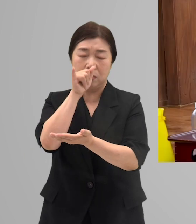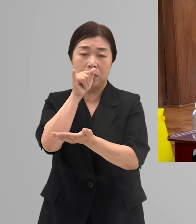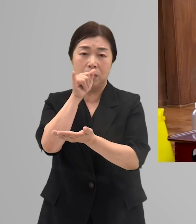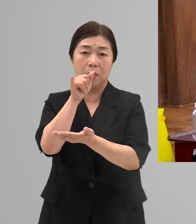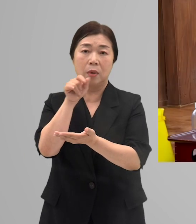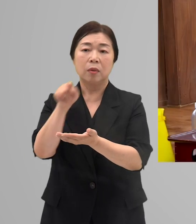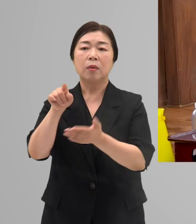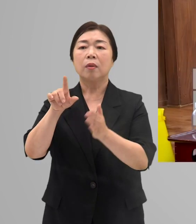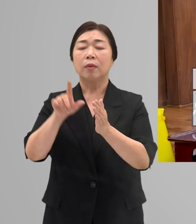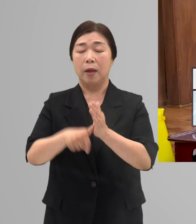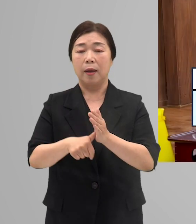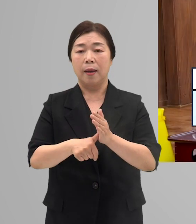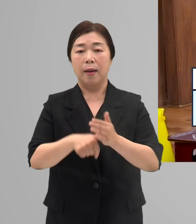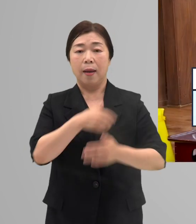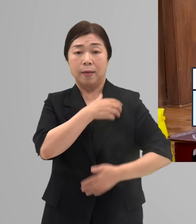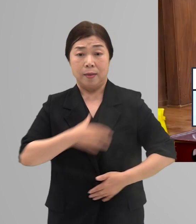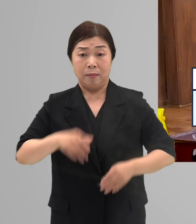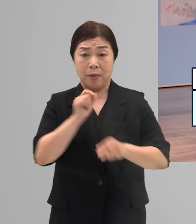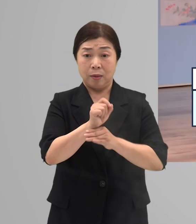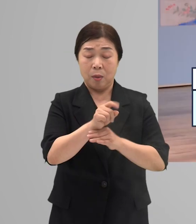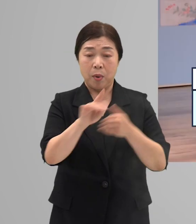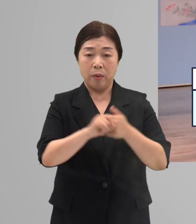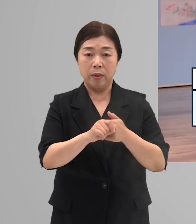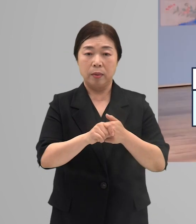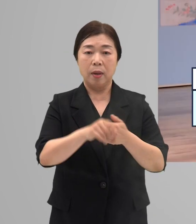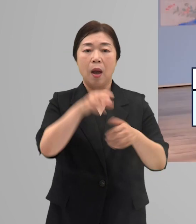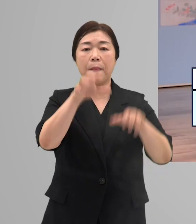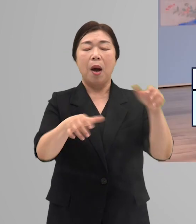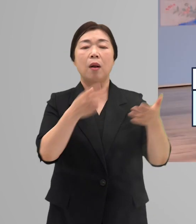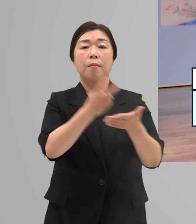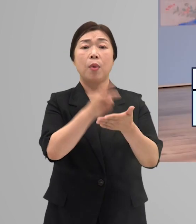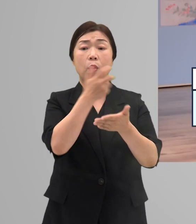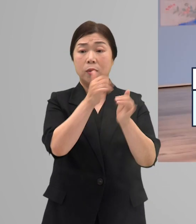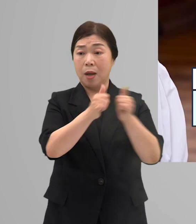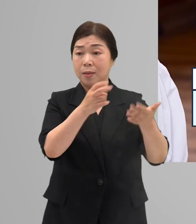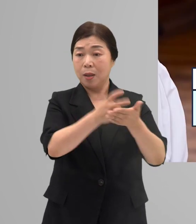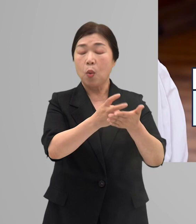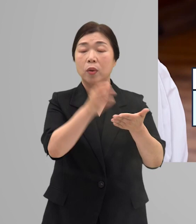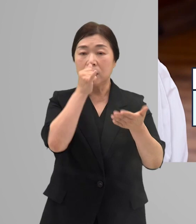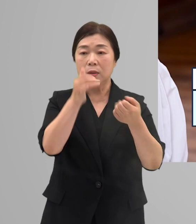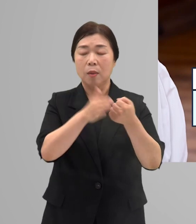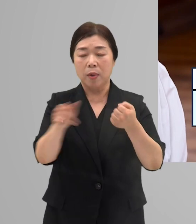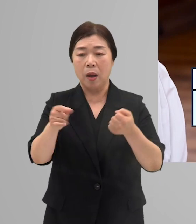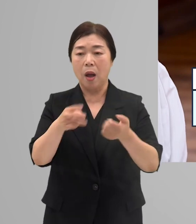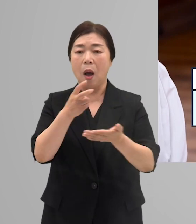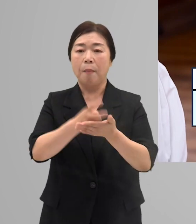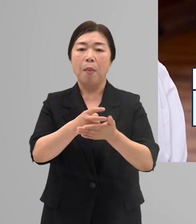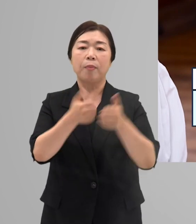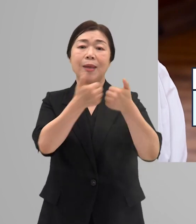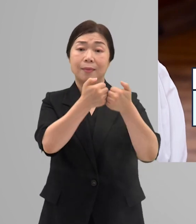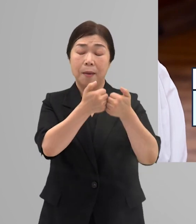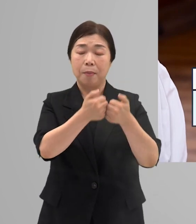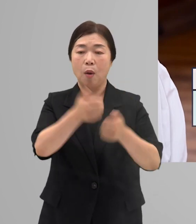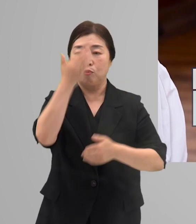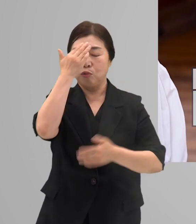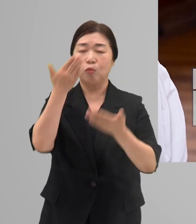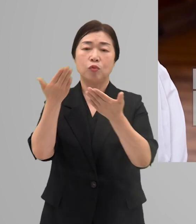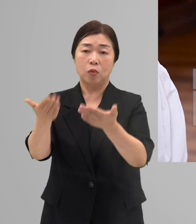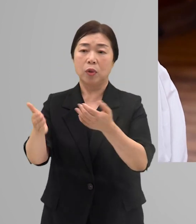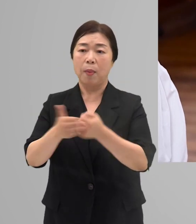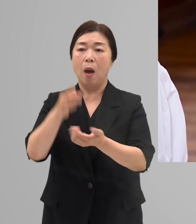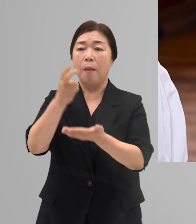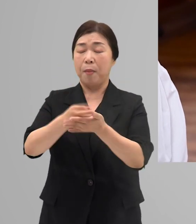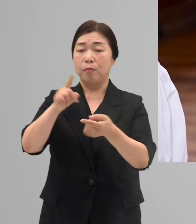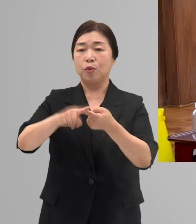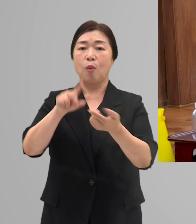계시거든요. 동행정복지센터에서 마을 변호사라는 제도를 운영하고 있어요. 그분이 이제 무료 법률 상담을 통해서 법적인